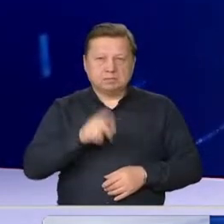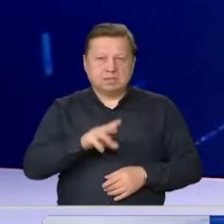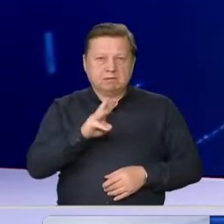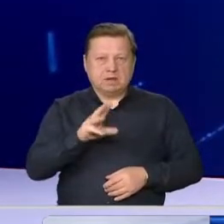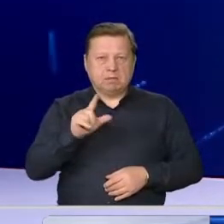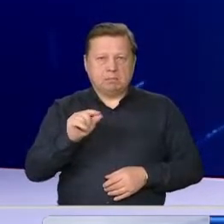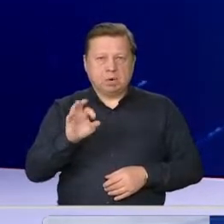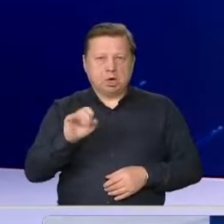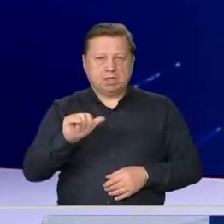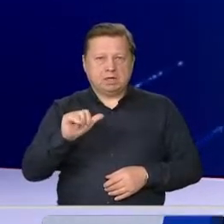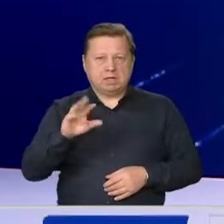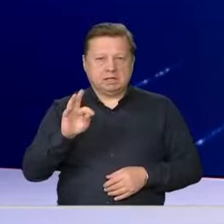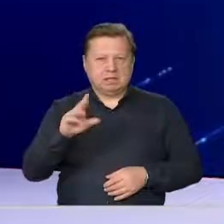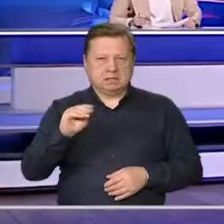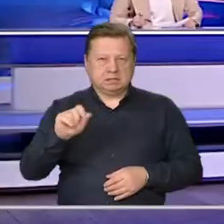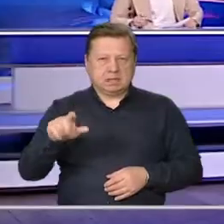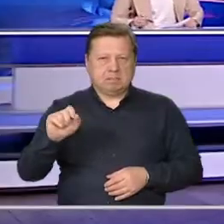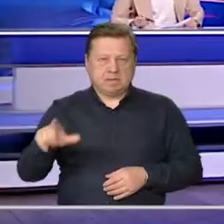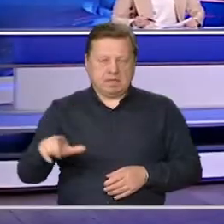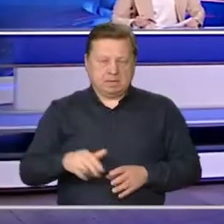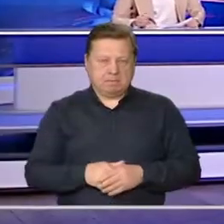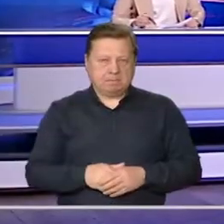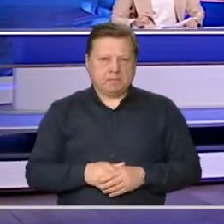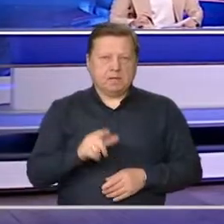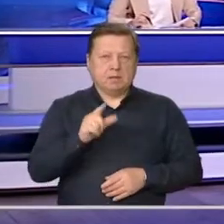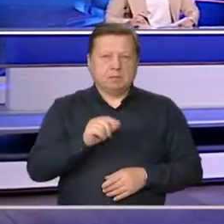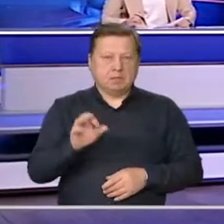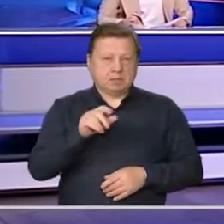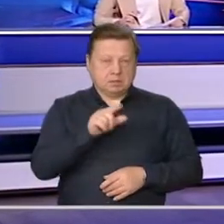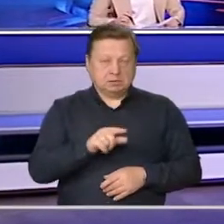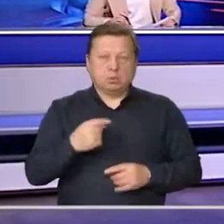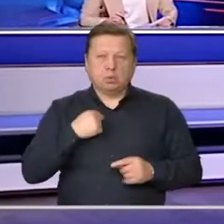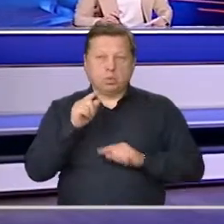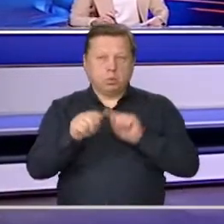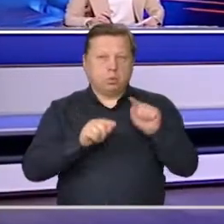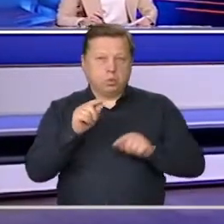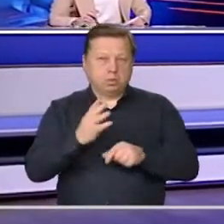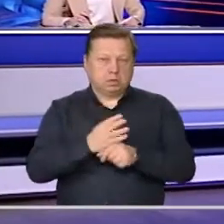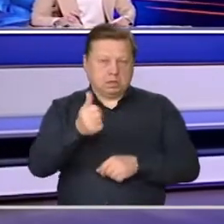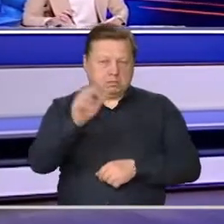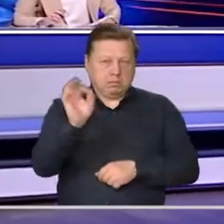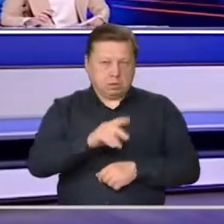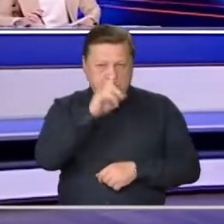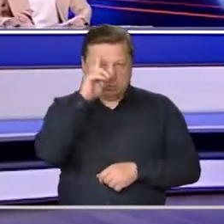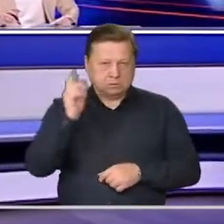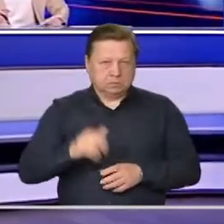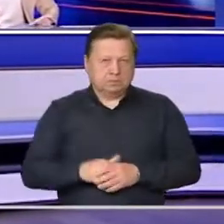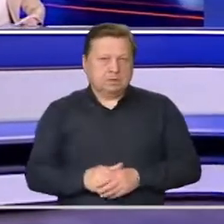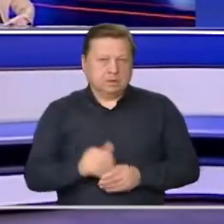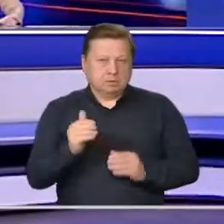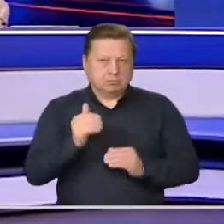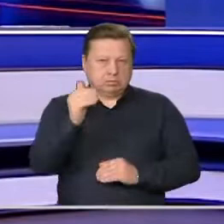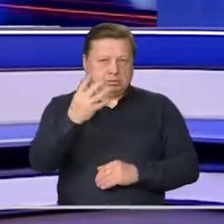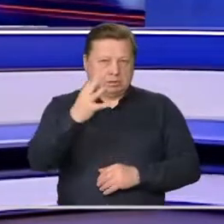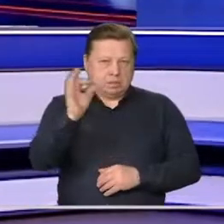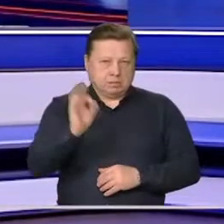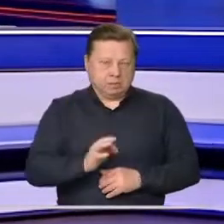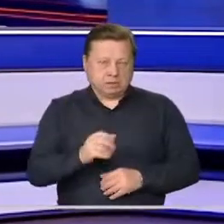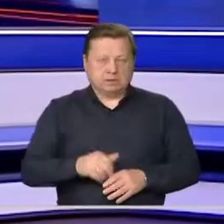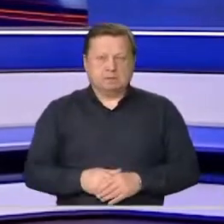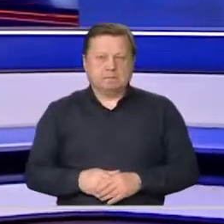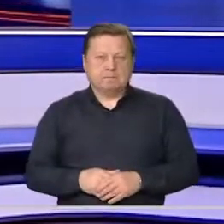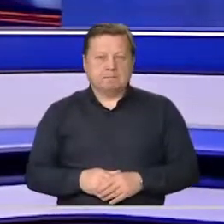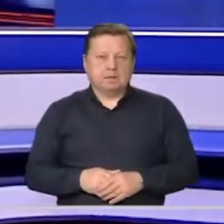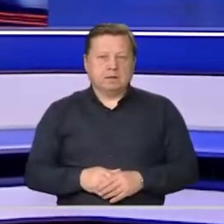polityce.pl. Spójrzmy na szczegóły badania. Na Prawo i Sprawiedliwość chce głosować 41% badanych. To wzrost o 4 punkty